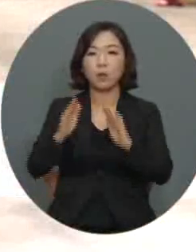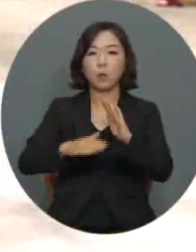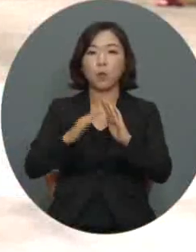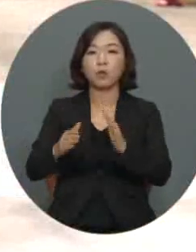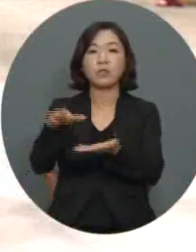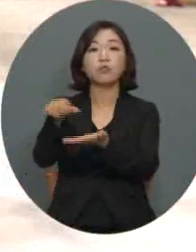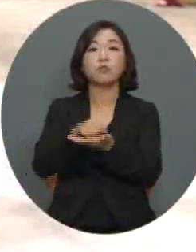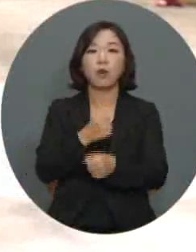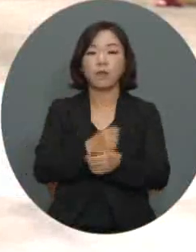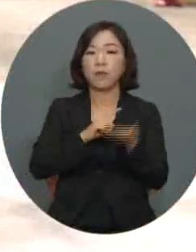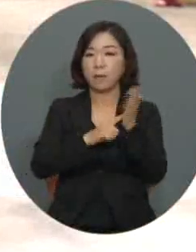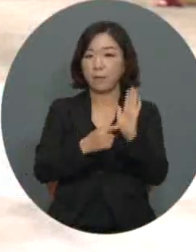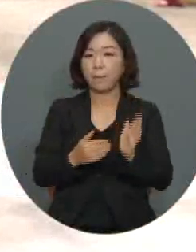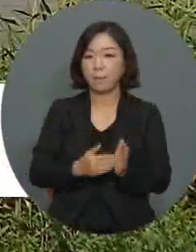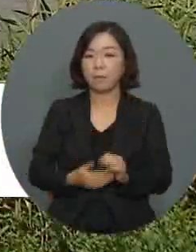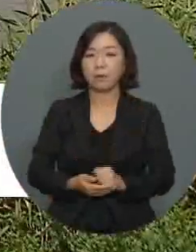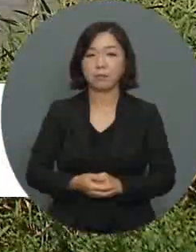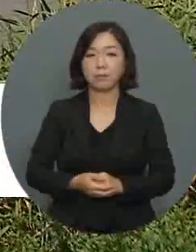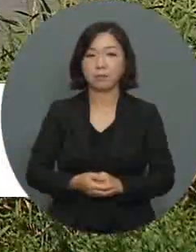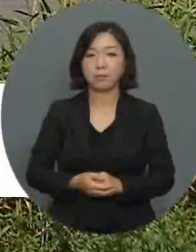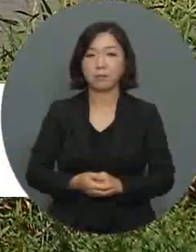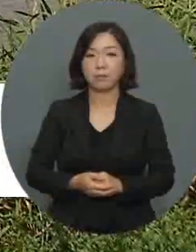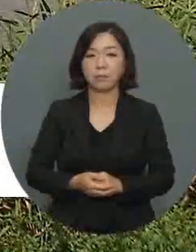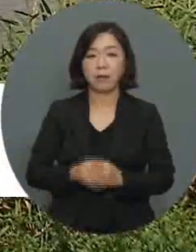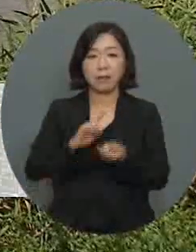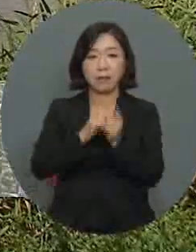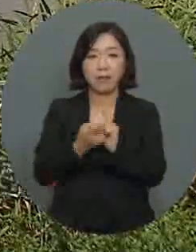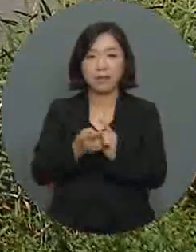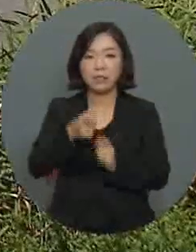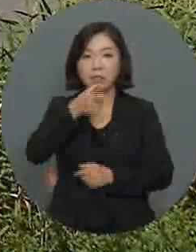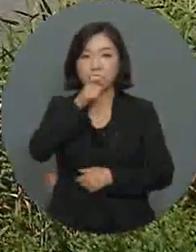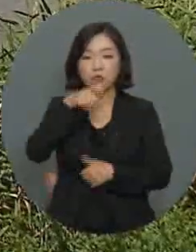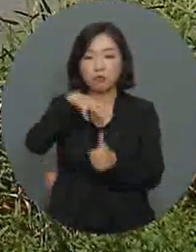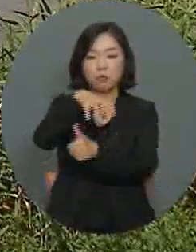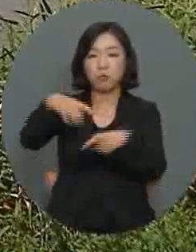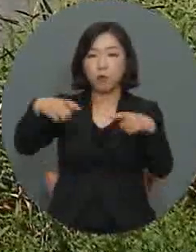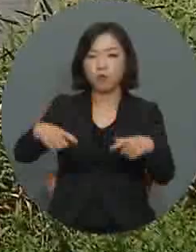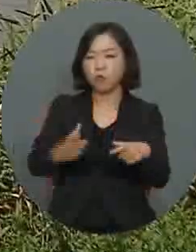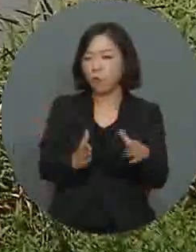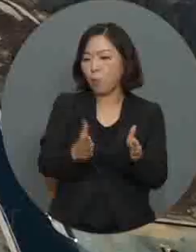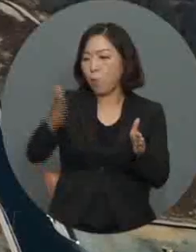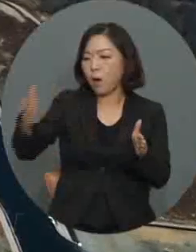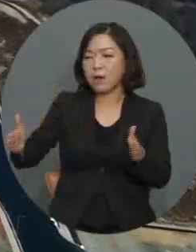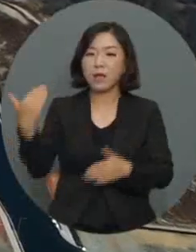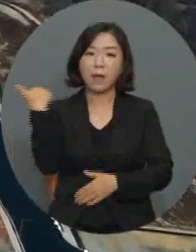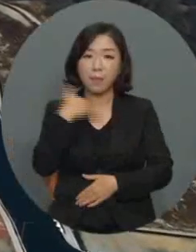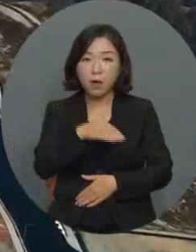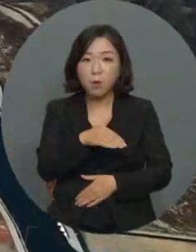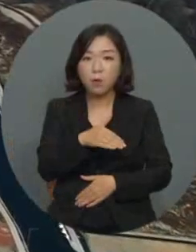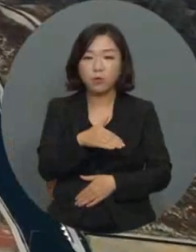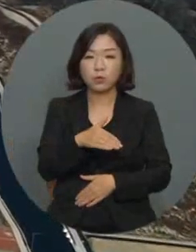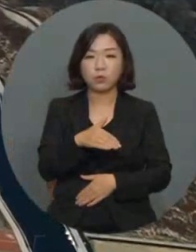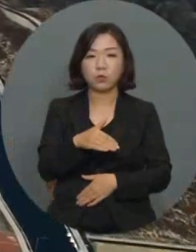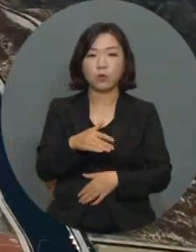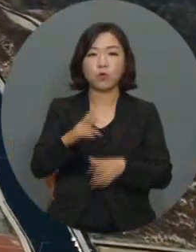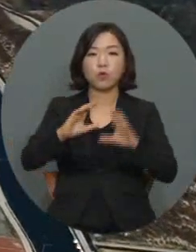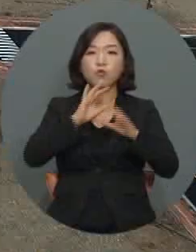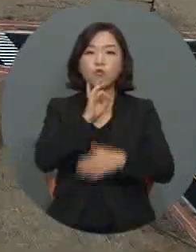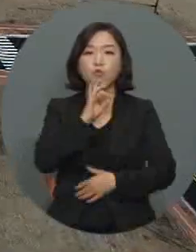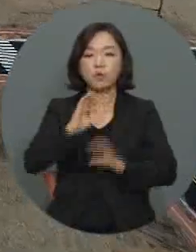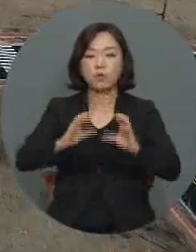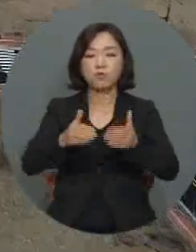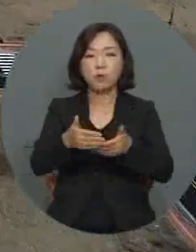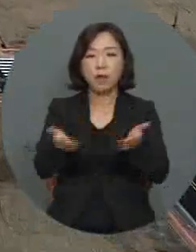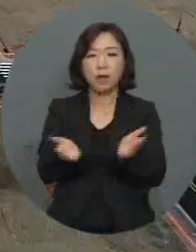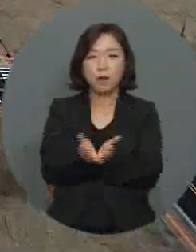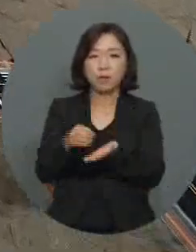처음으로 밝혔습니다 예신 상수원보호구역 수가 확장은 불가능하고 구미 국가 5 산업단지 입주 업종